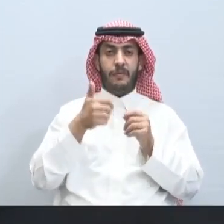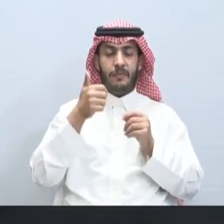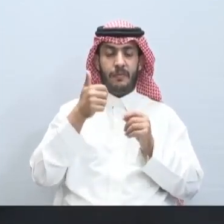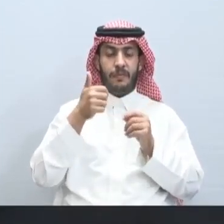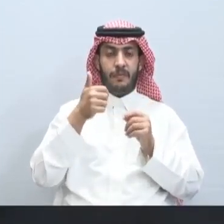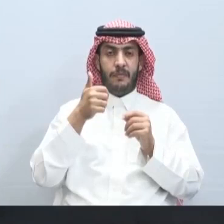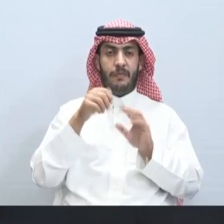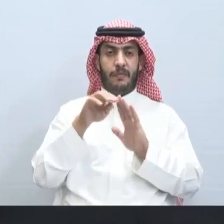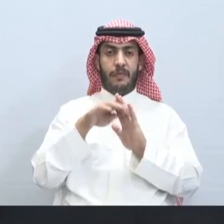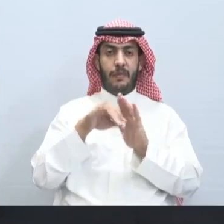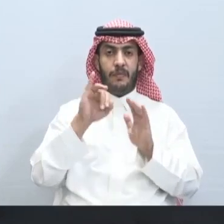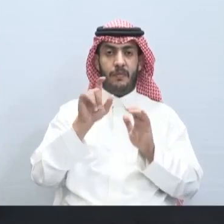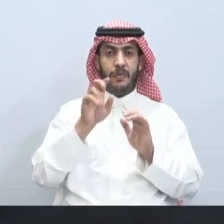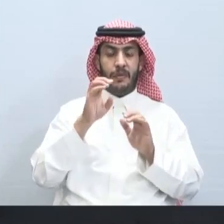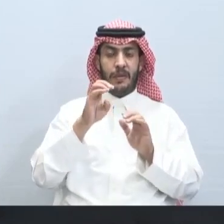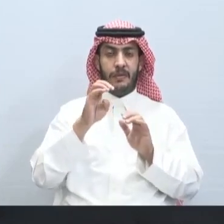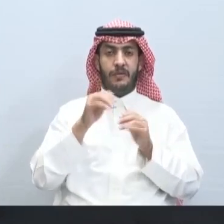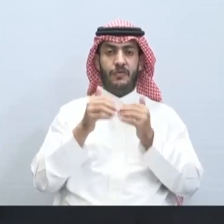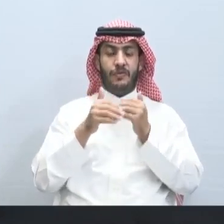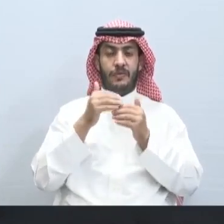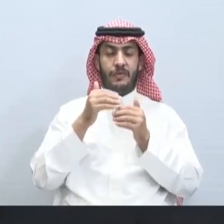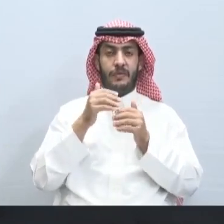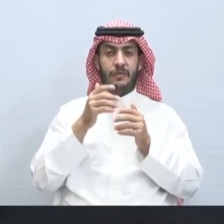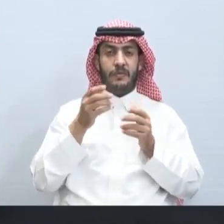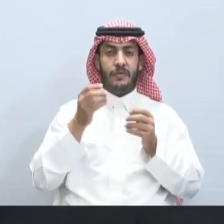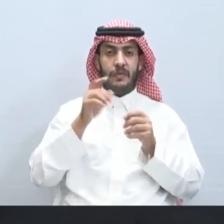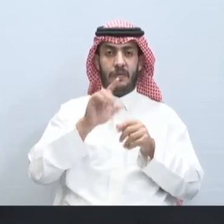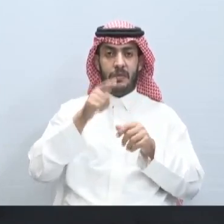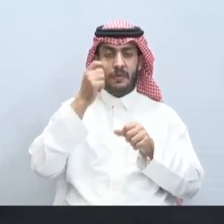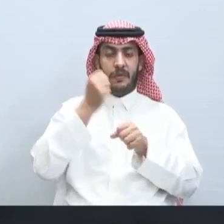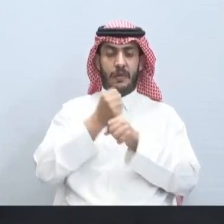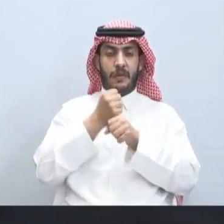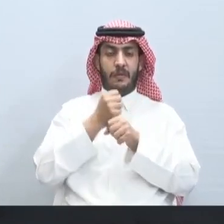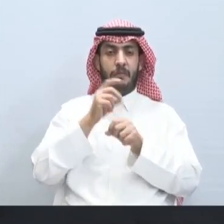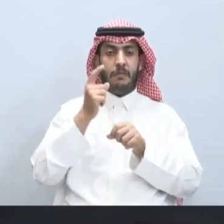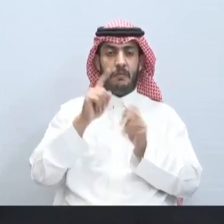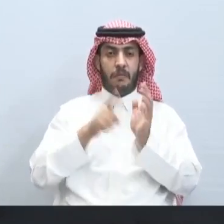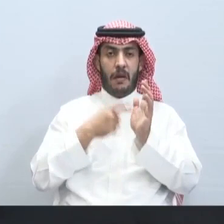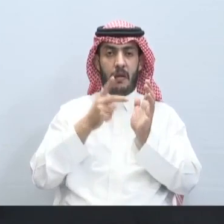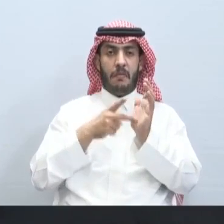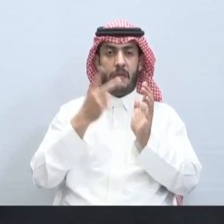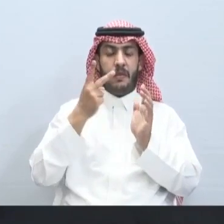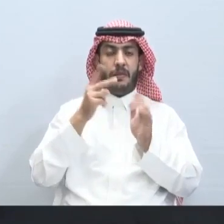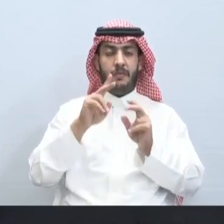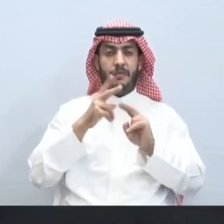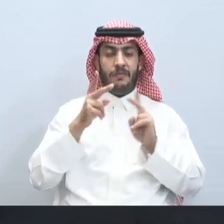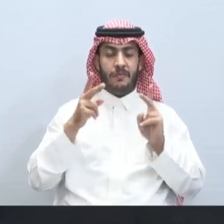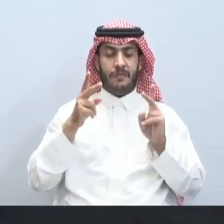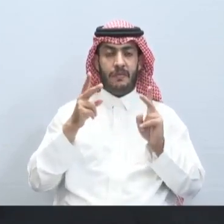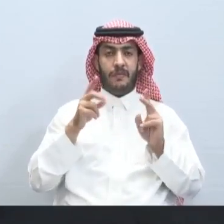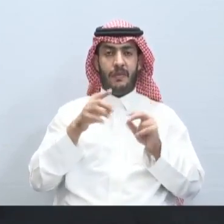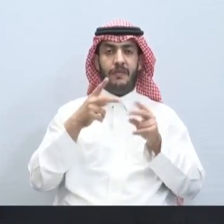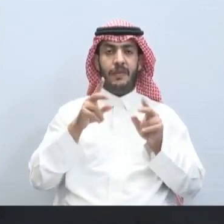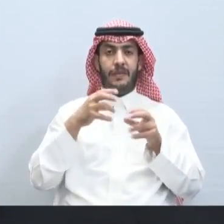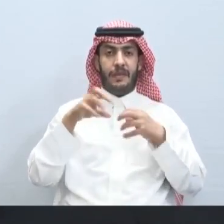كين يستهلكون المنتج بدرجه كبيره هنالك اشخاص لا يستخدمون الا لمره او مرتين في الشهر وبالتالي هنالك تفاوت اذا